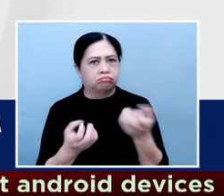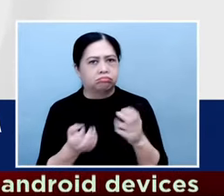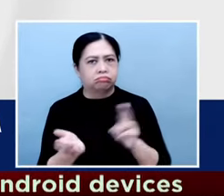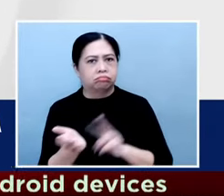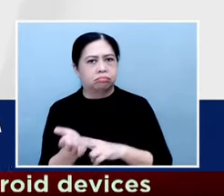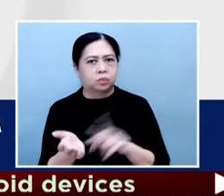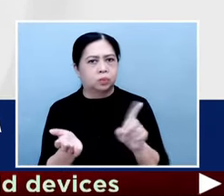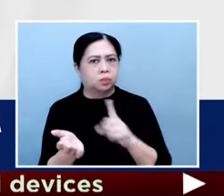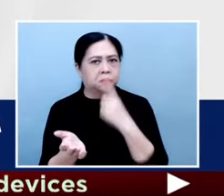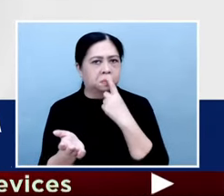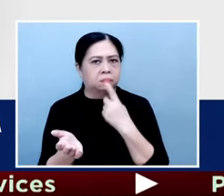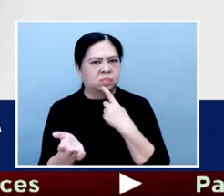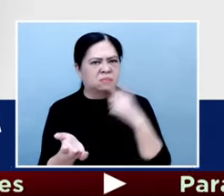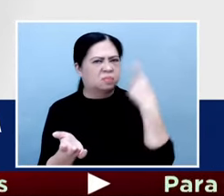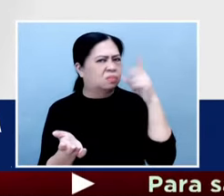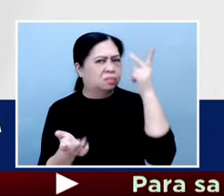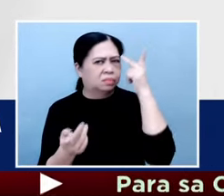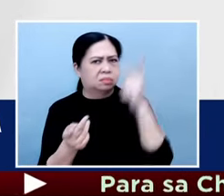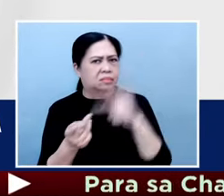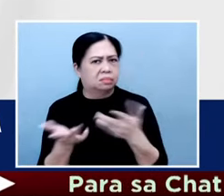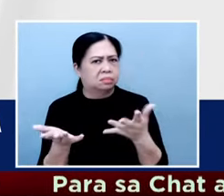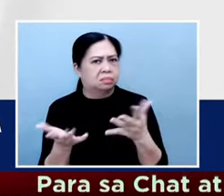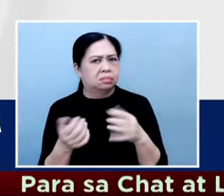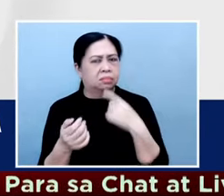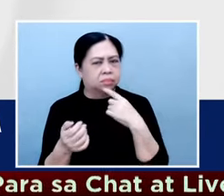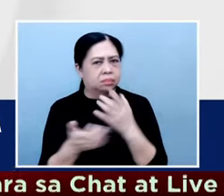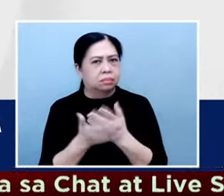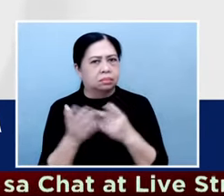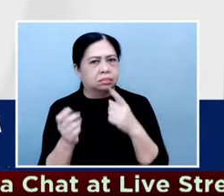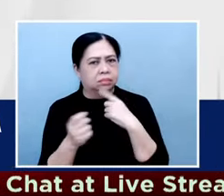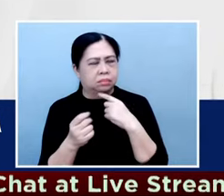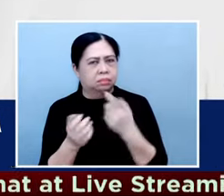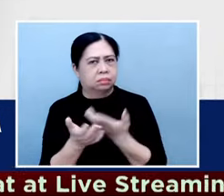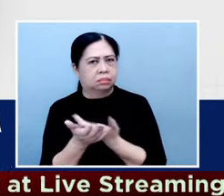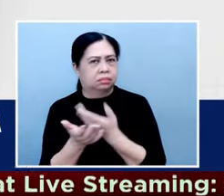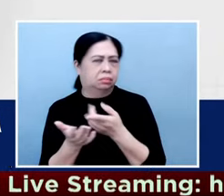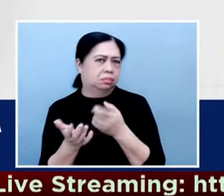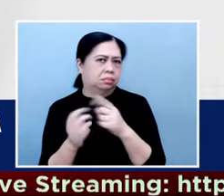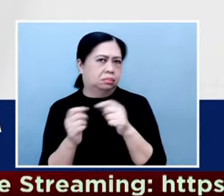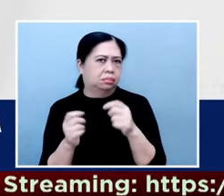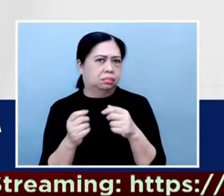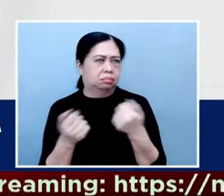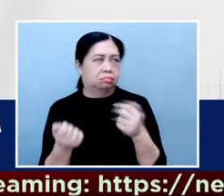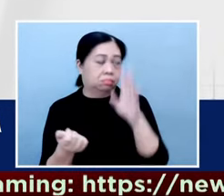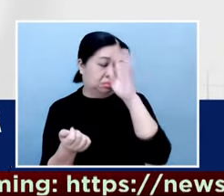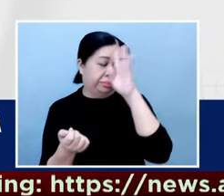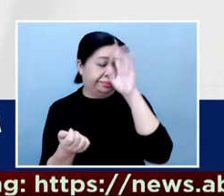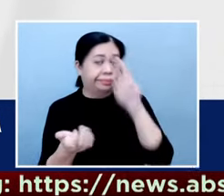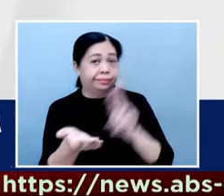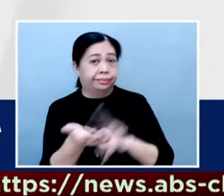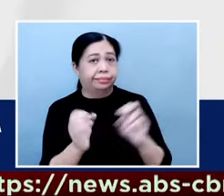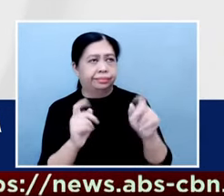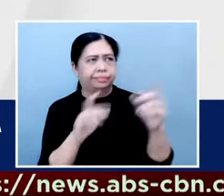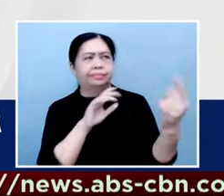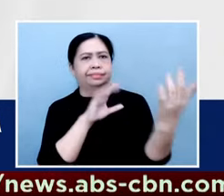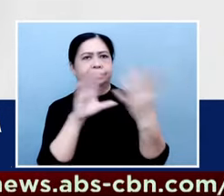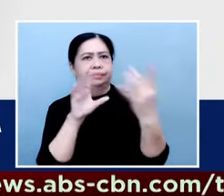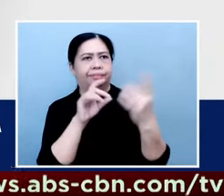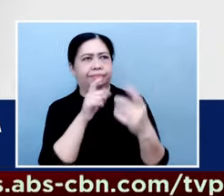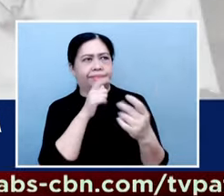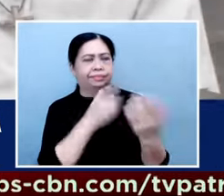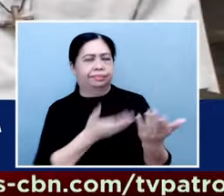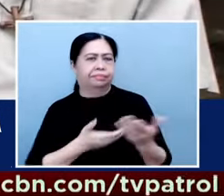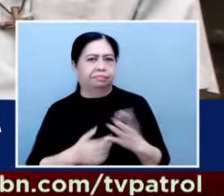naman pong sinabi kung para saan. Pero yung ibang tao po kasi sa bahay, pinirmahan na lang nila agad kasi kilala naman yung